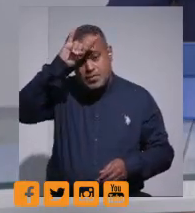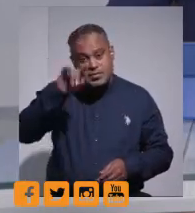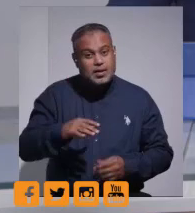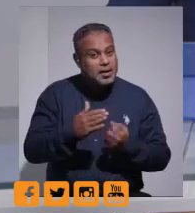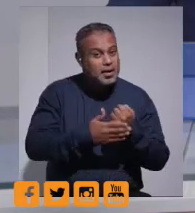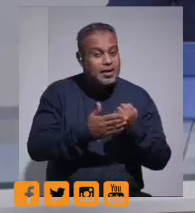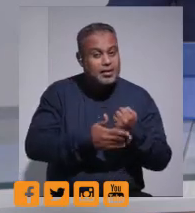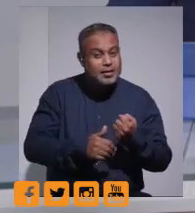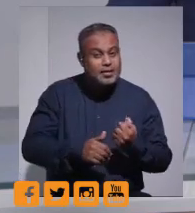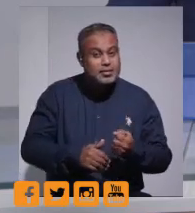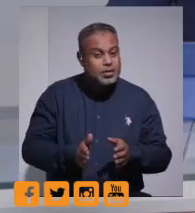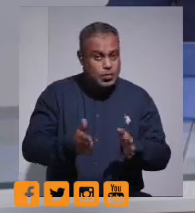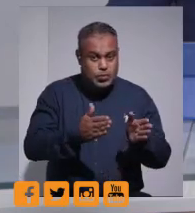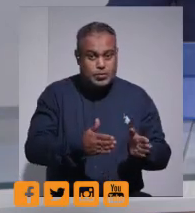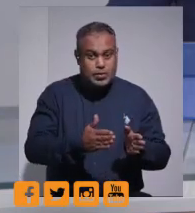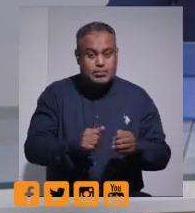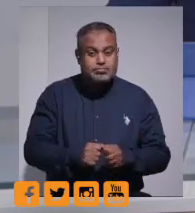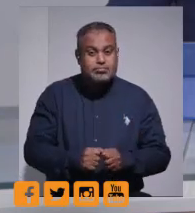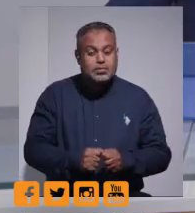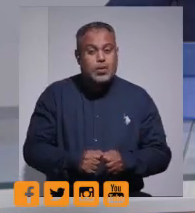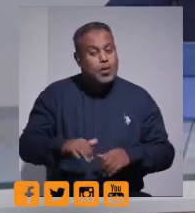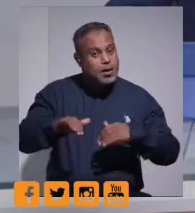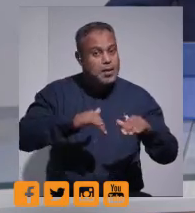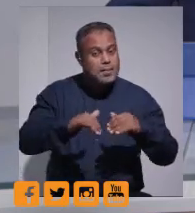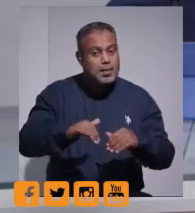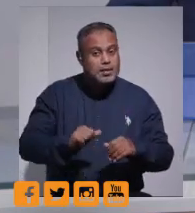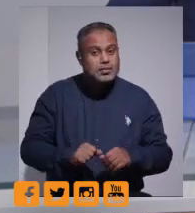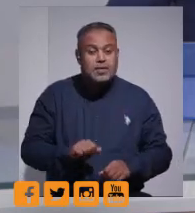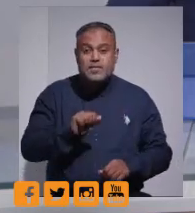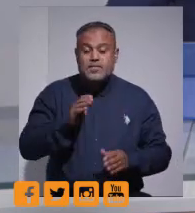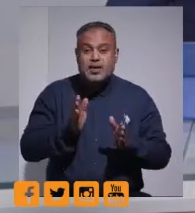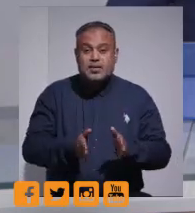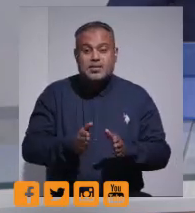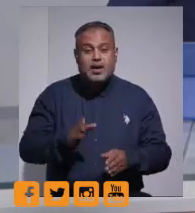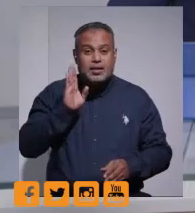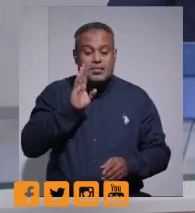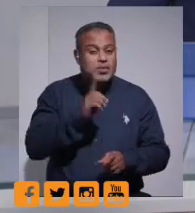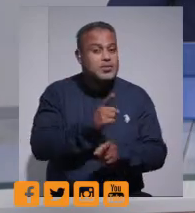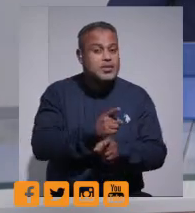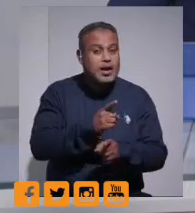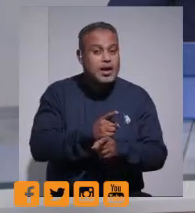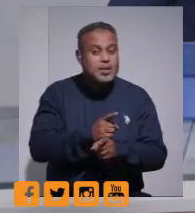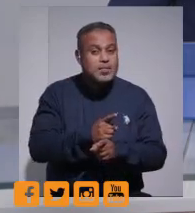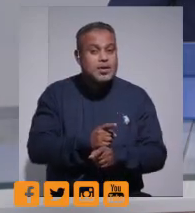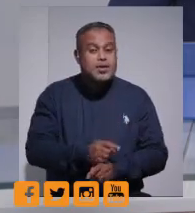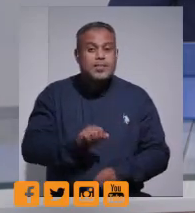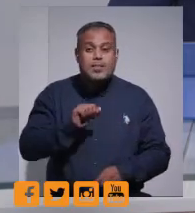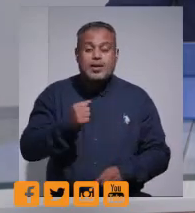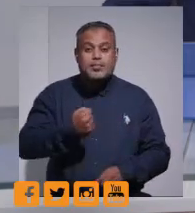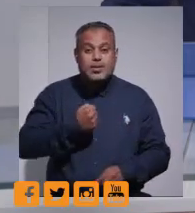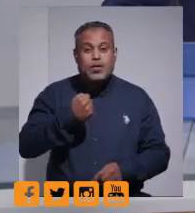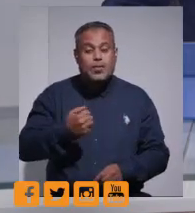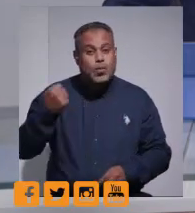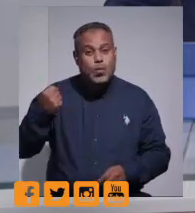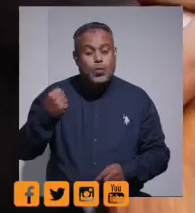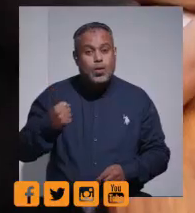لمثل هذه التوجهات والمسارات الاسيمه في قطاع التربيه والتعليم نظرا لما يمتلكه من قوه في الكادر